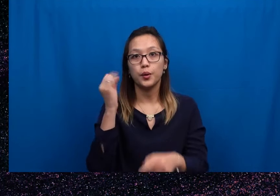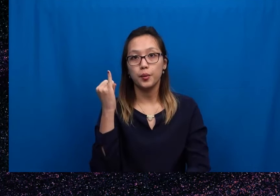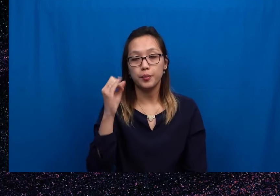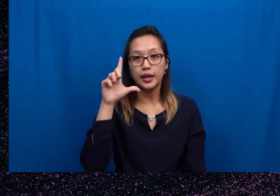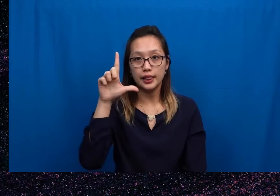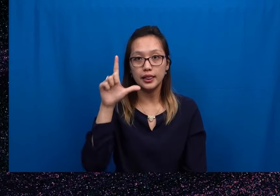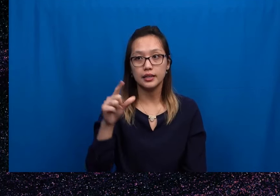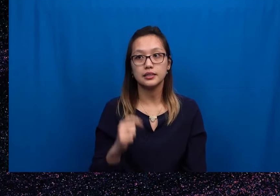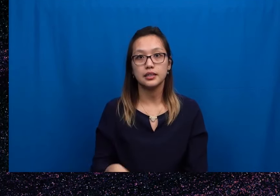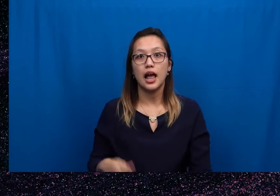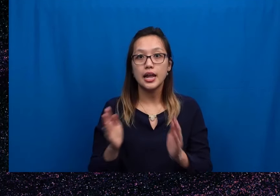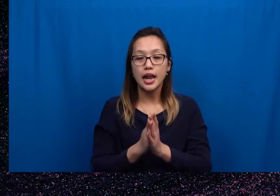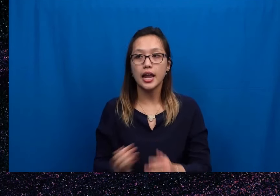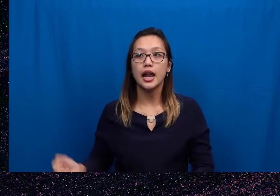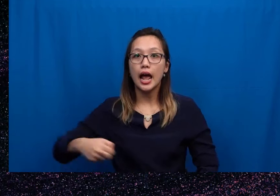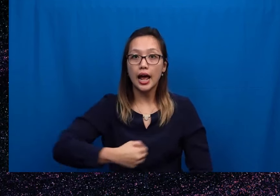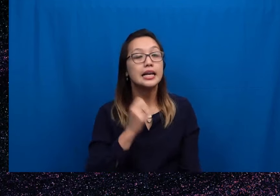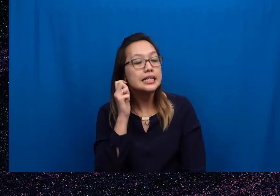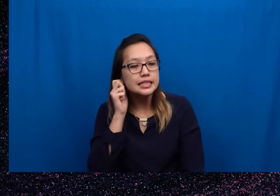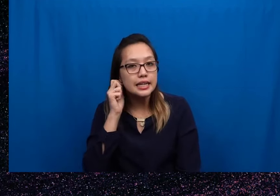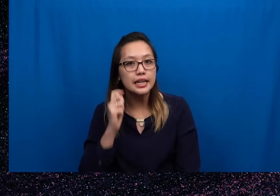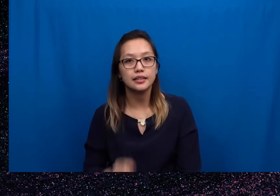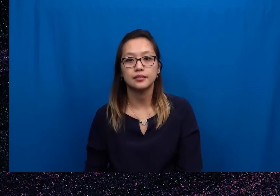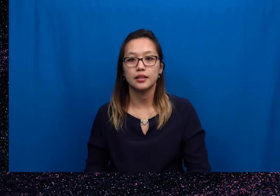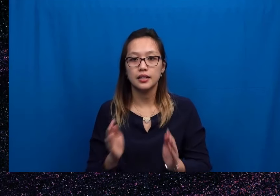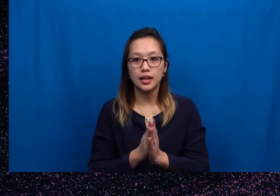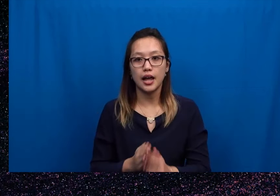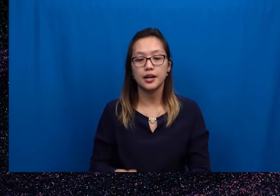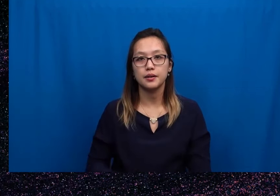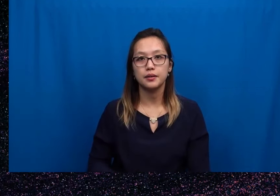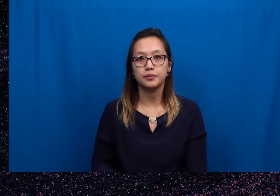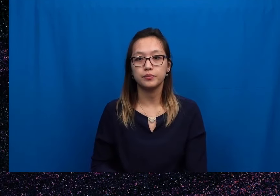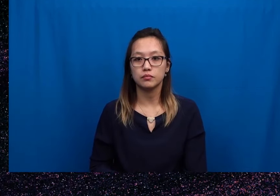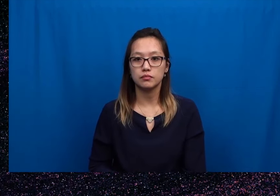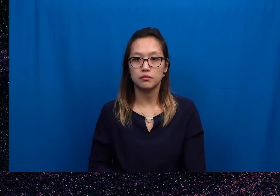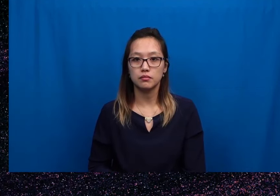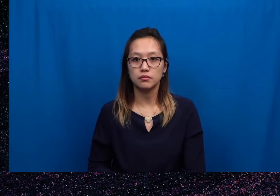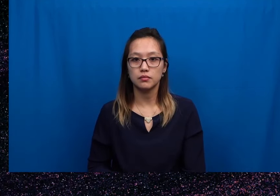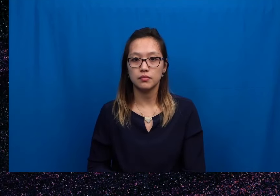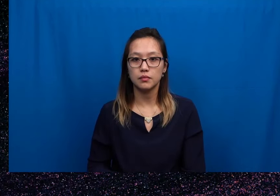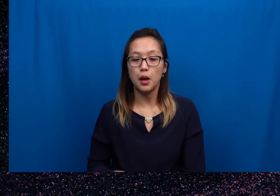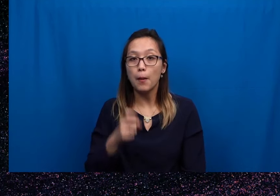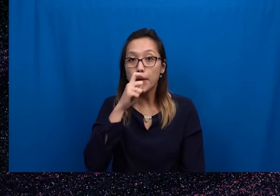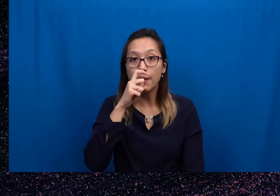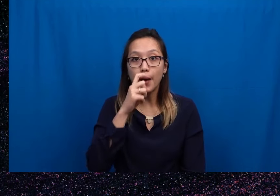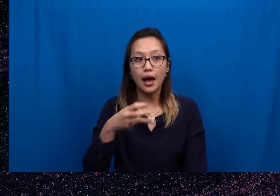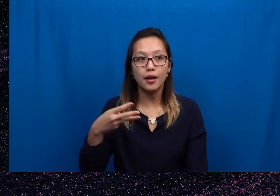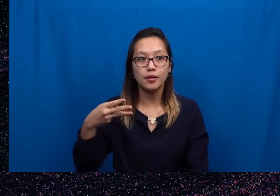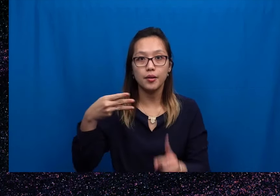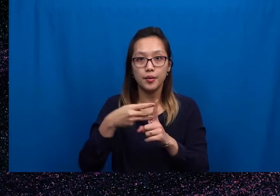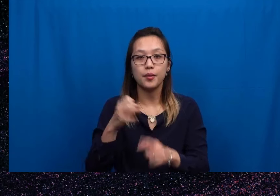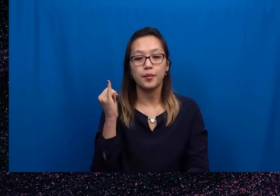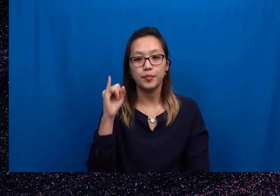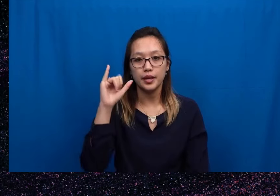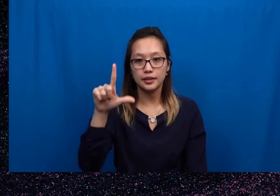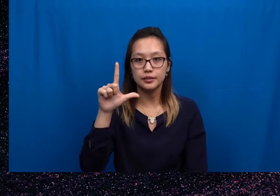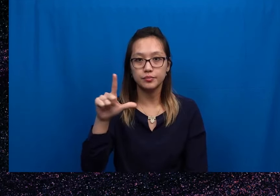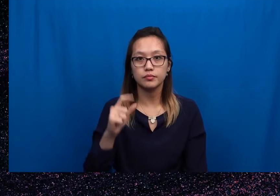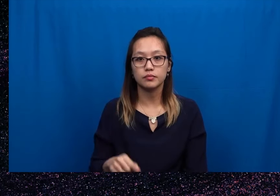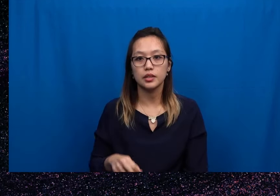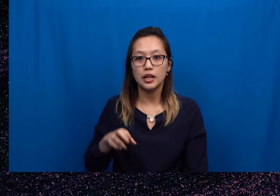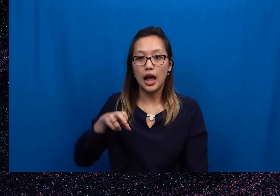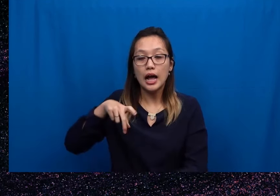istrinya Gloria dan juga ayah dari Bill yang bernama George berjalan dari kantor kecilnya untuk